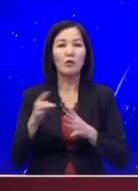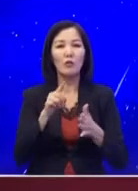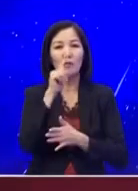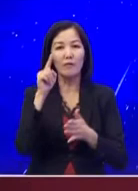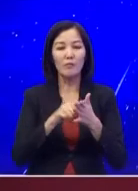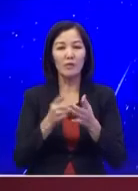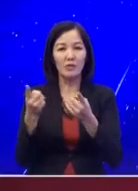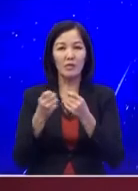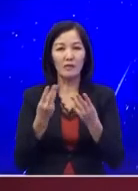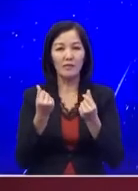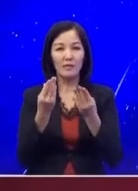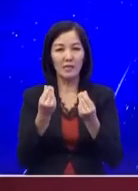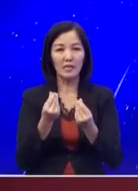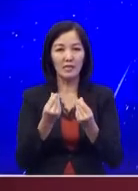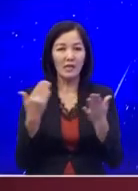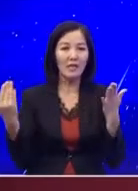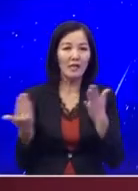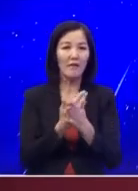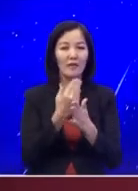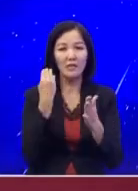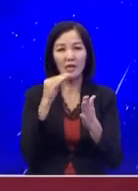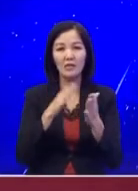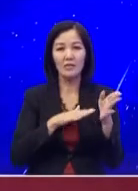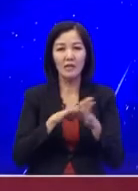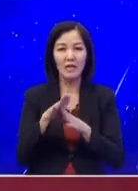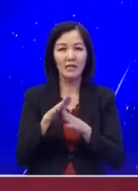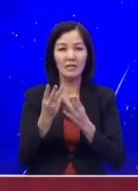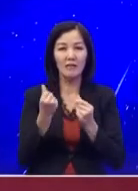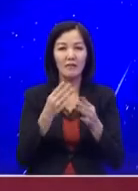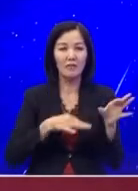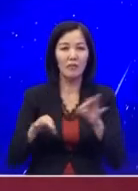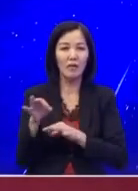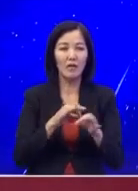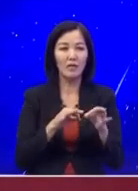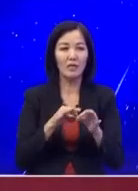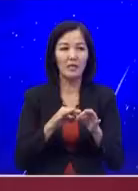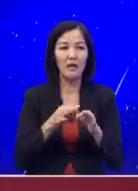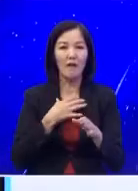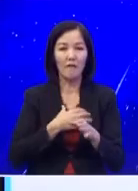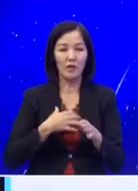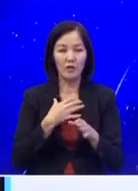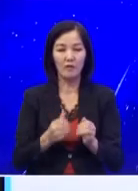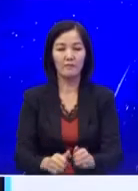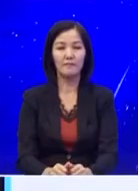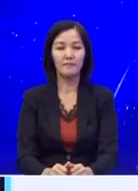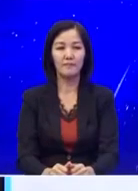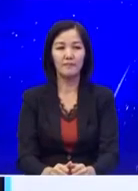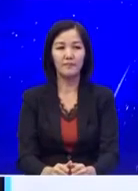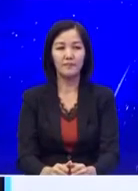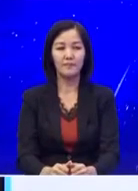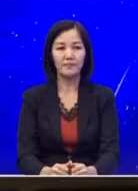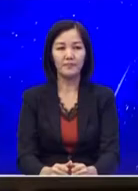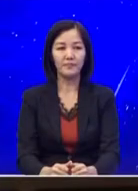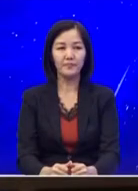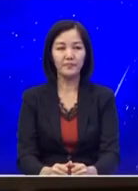вопросы привлечения инвестиций, инноваций и качественной реализации инвестиционных проектов приоритетны. Уже по